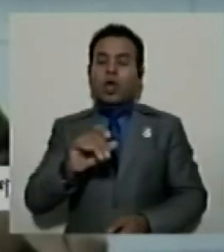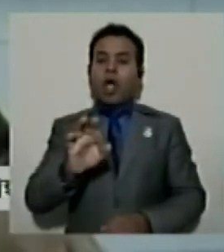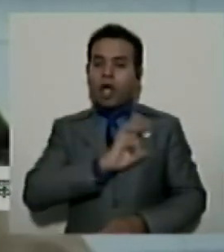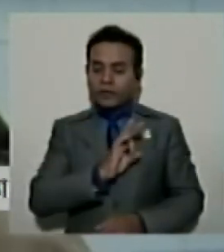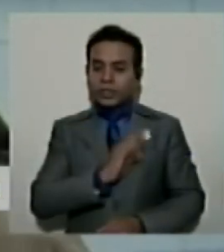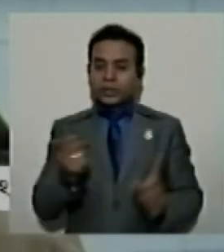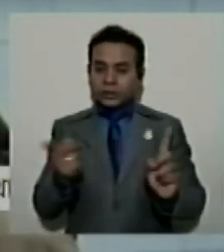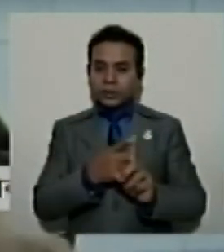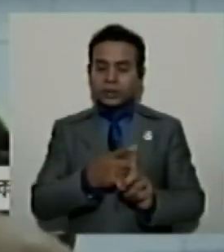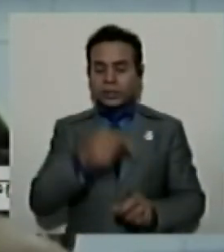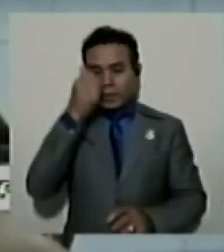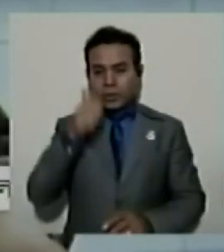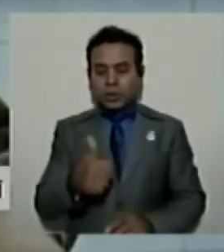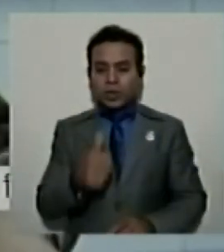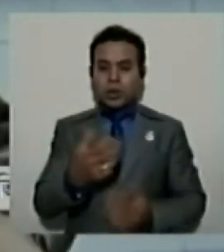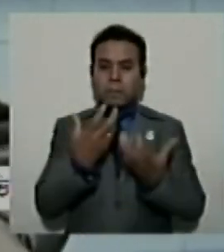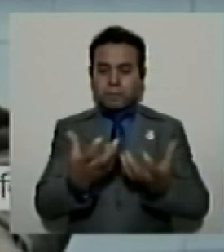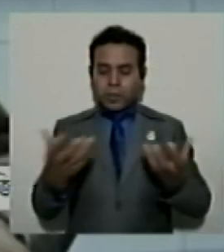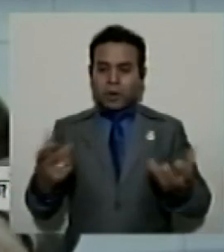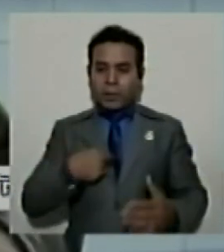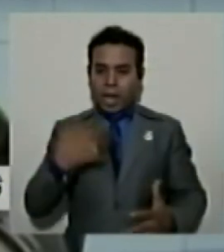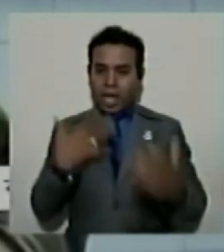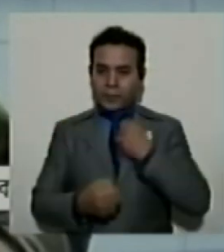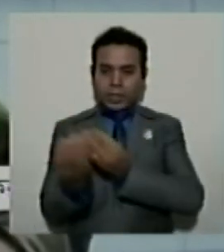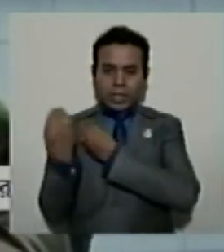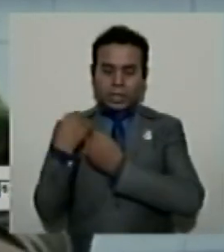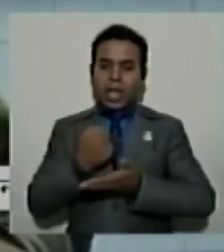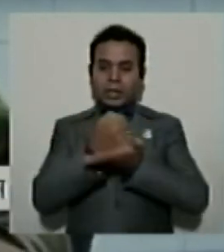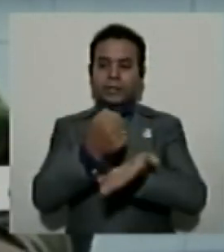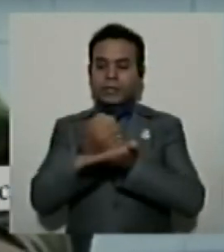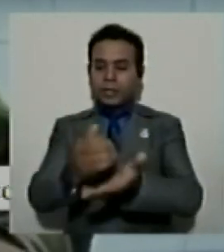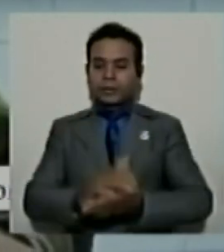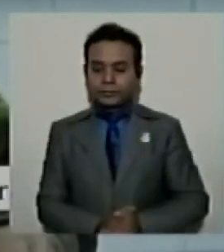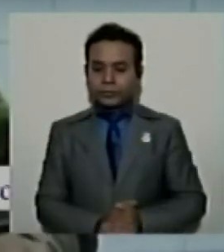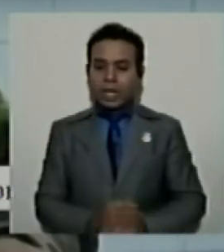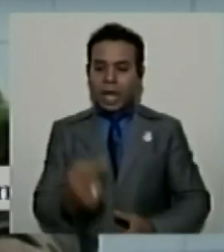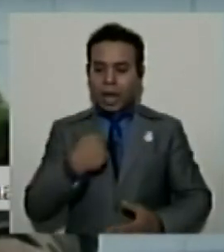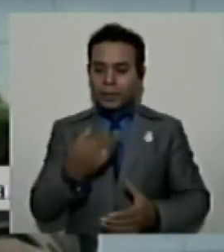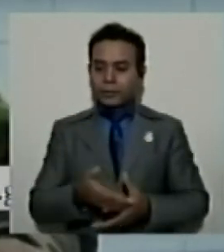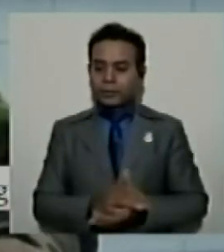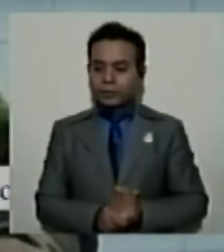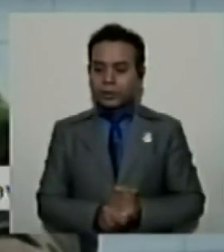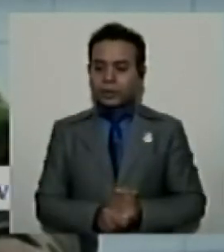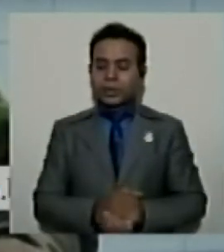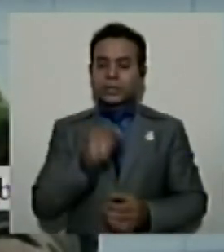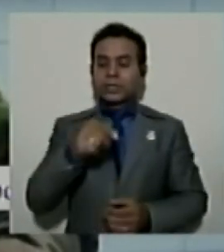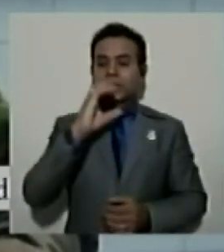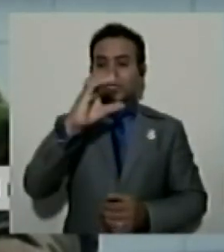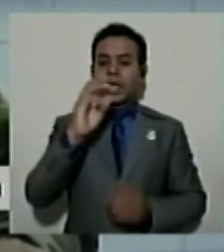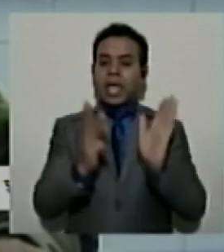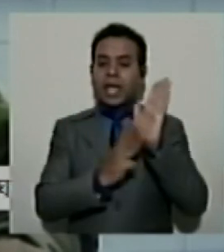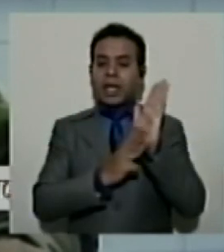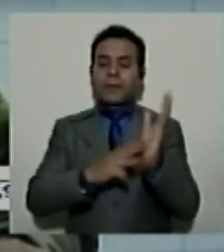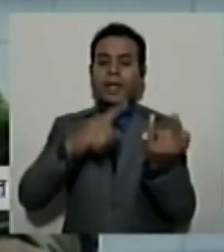আপনাদের সামনে সিএমএসডি কর্তৃক অদ্যাবধি যে সমস্ত চিকিৎসা